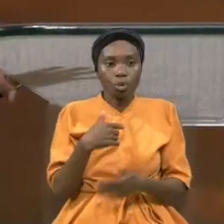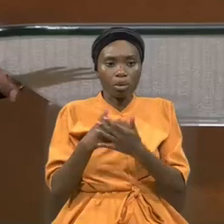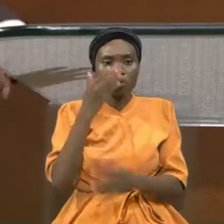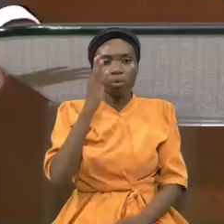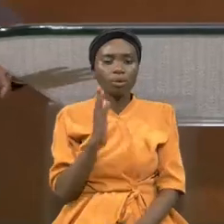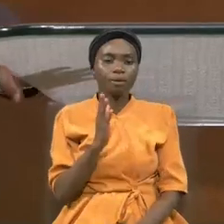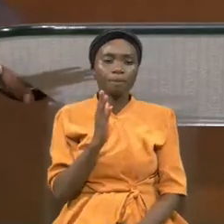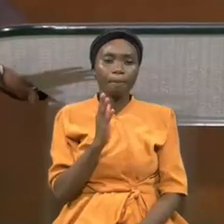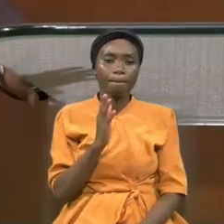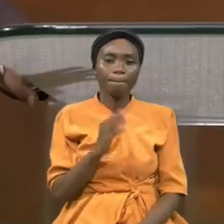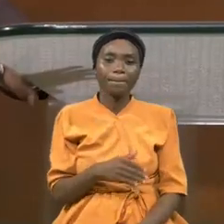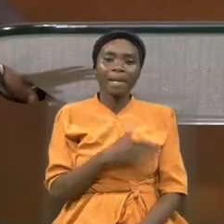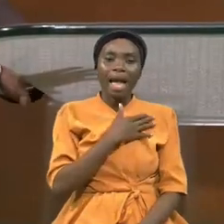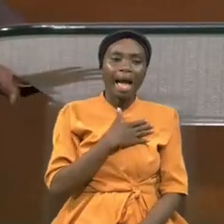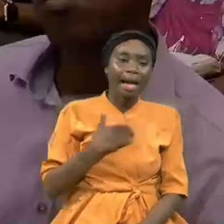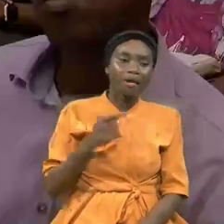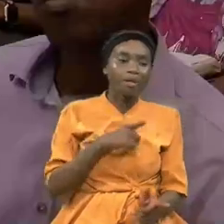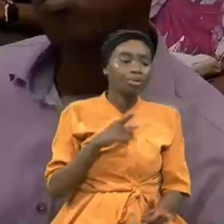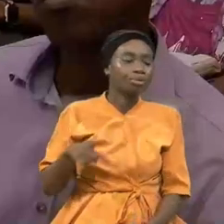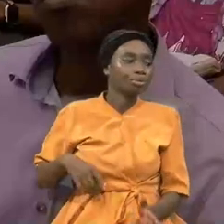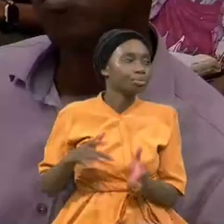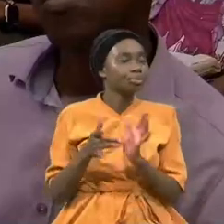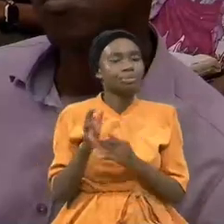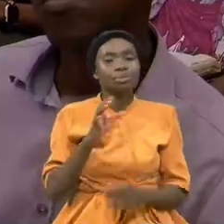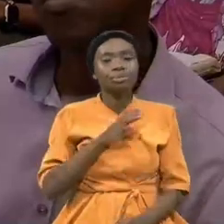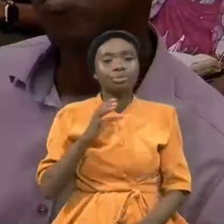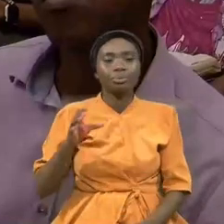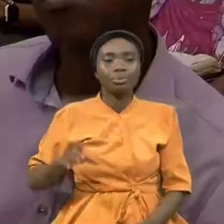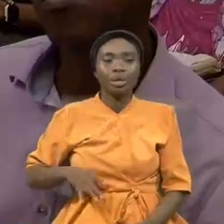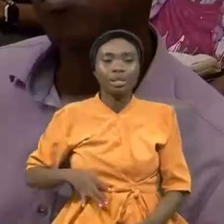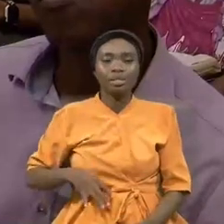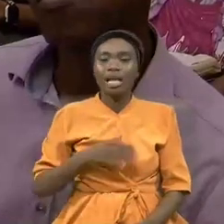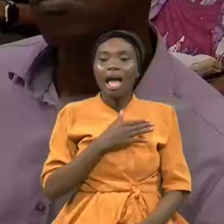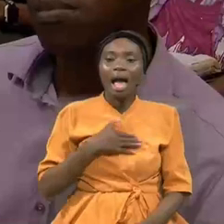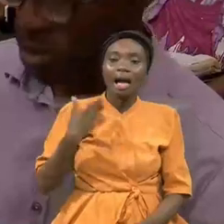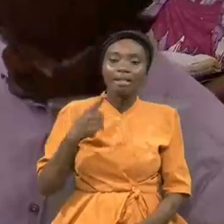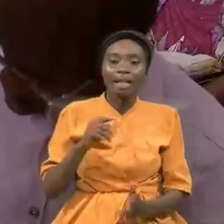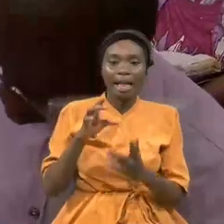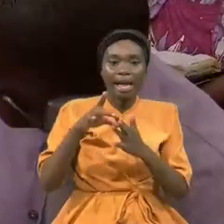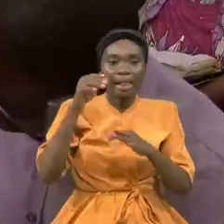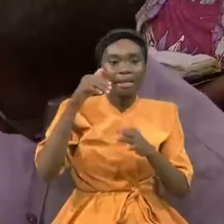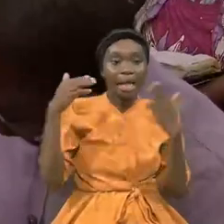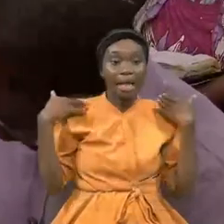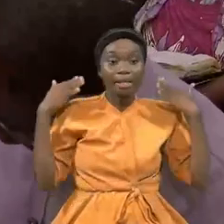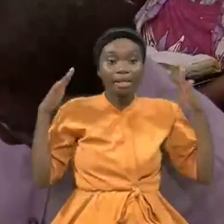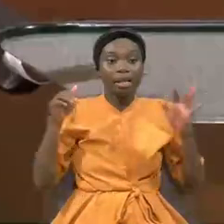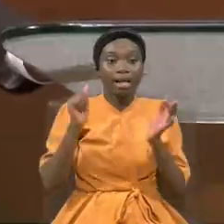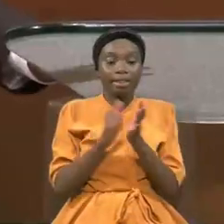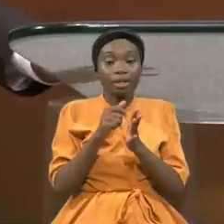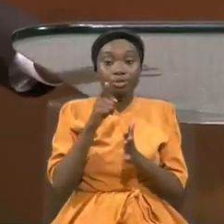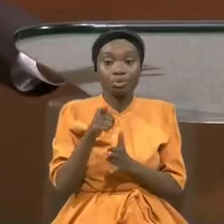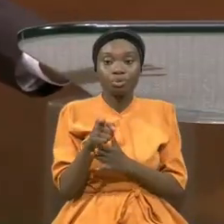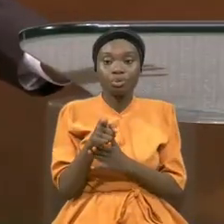21. Je te conjure devant Dieu, devant Jésus-Christ et devant les anges élus